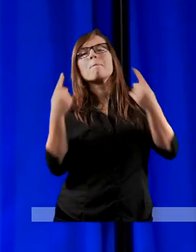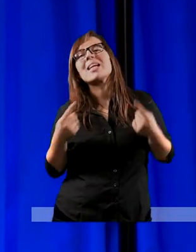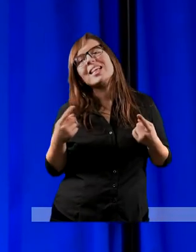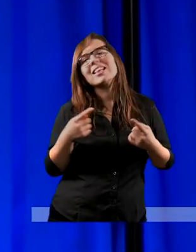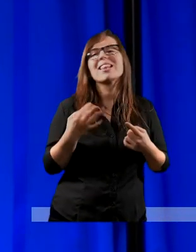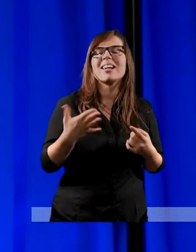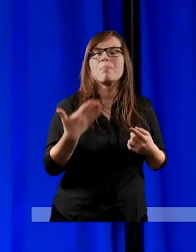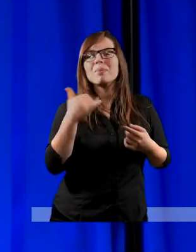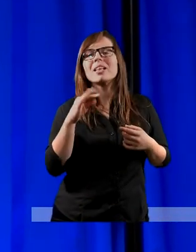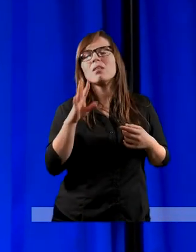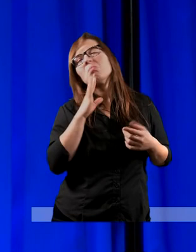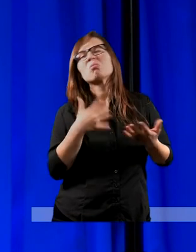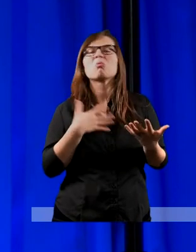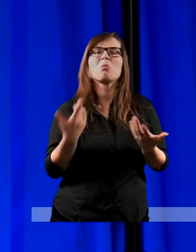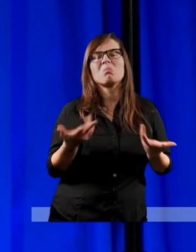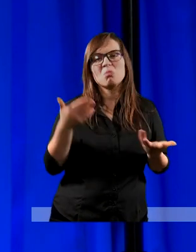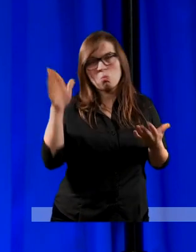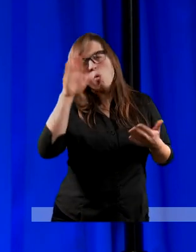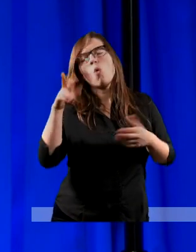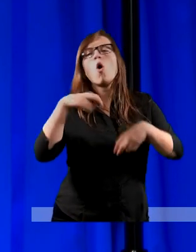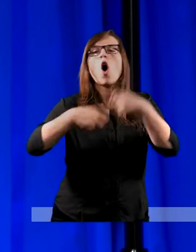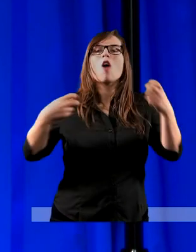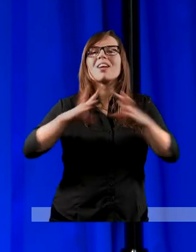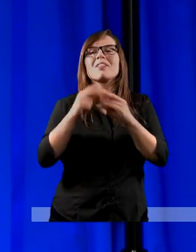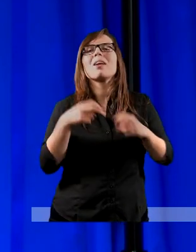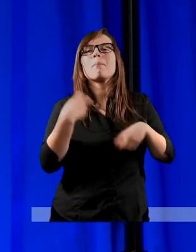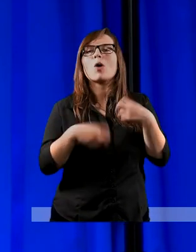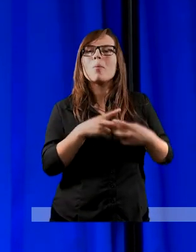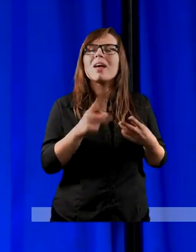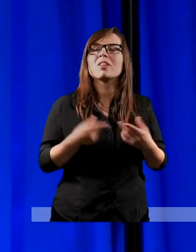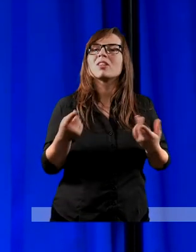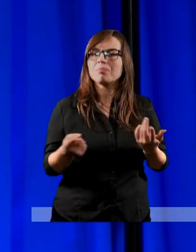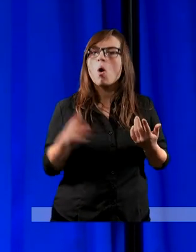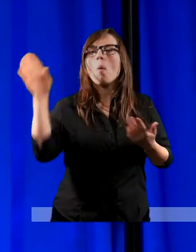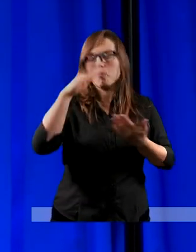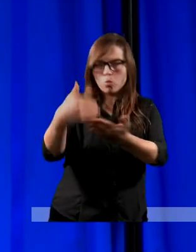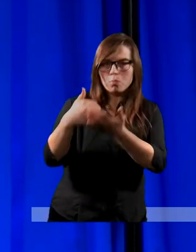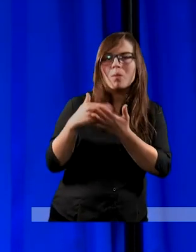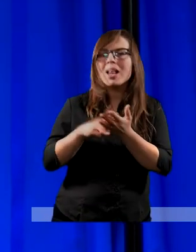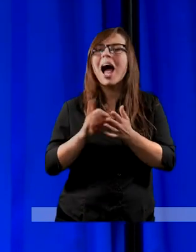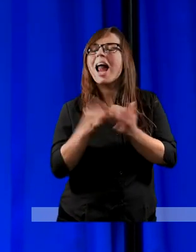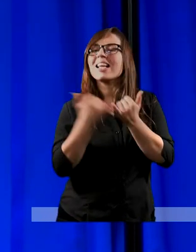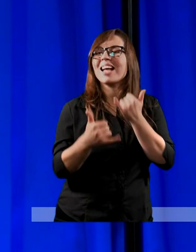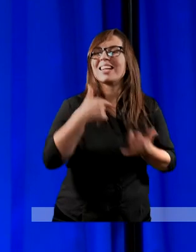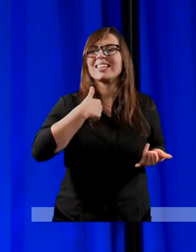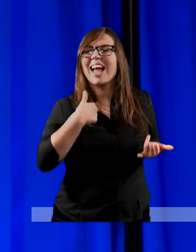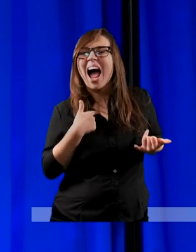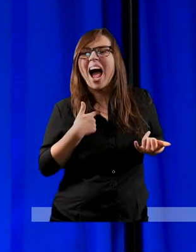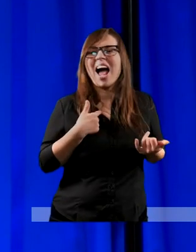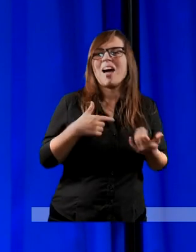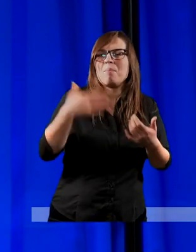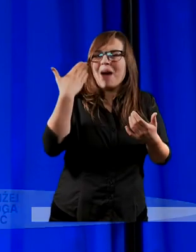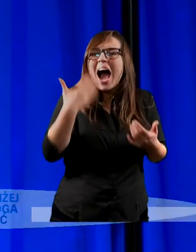człowiek głęboko wierzący nie ma problemów, bo Bóg rozwiązuje wszystkiego problemy. Bóg pomaga, ale ludzie nawet bardzo